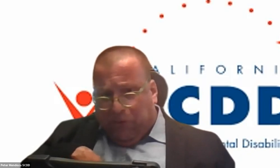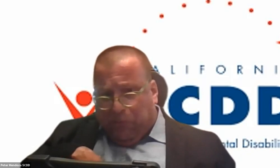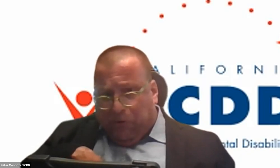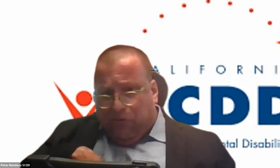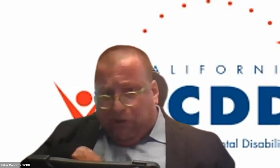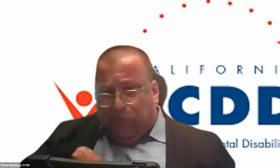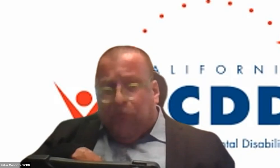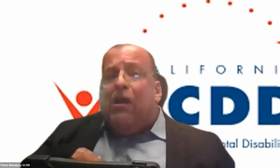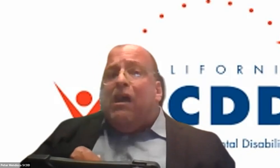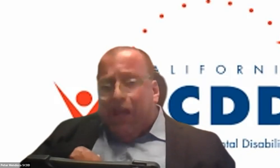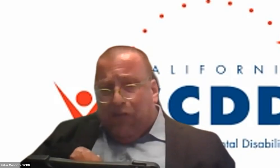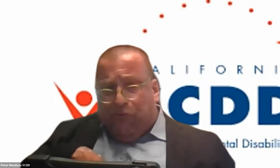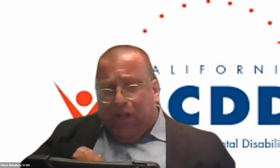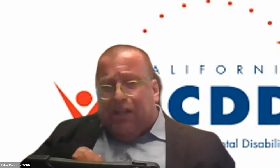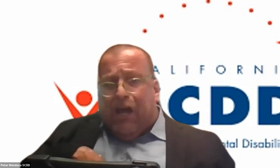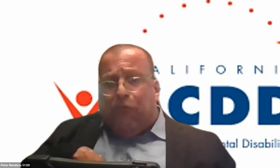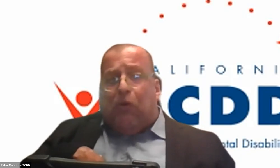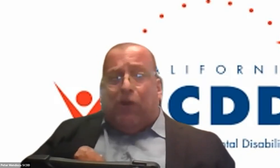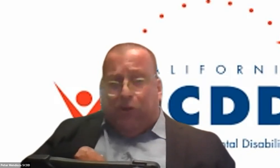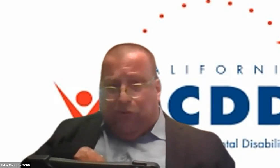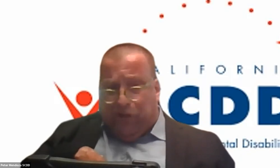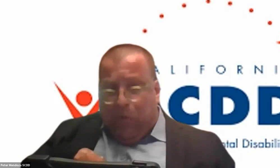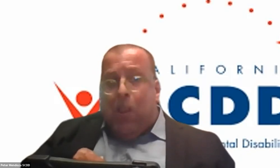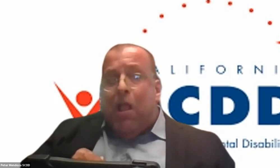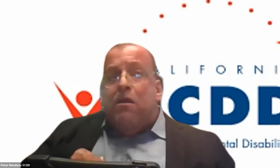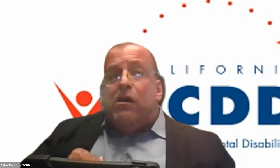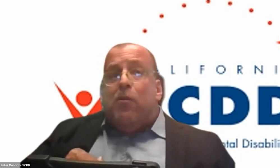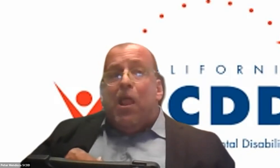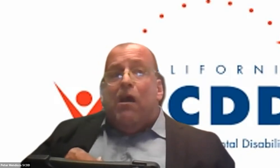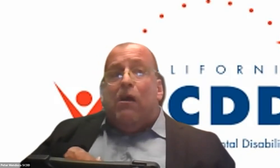in Sacramento Regional Office. It's great to have you all here today.